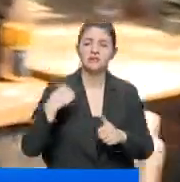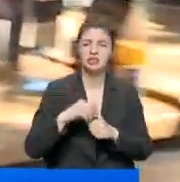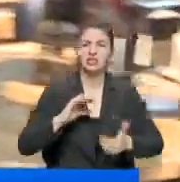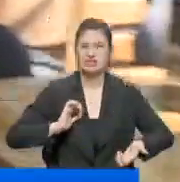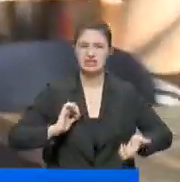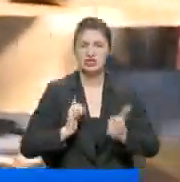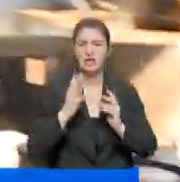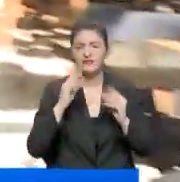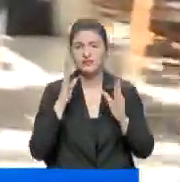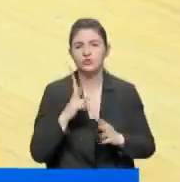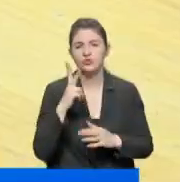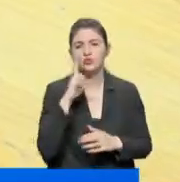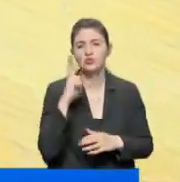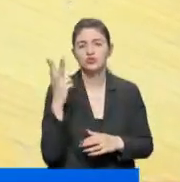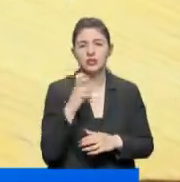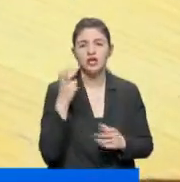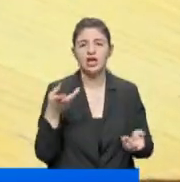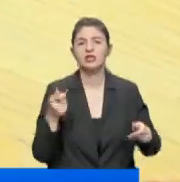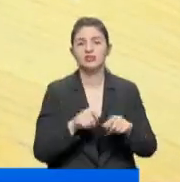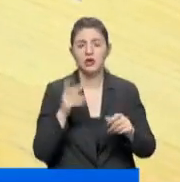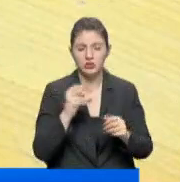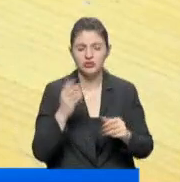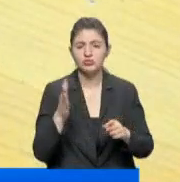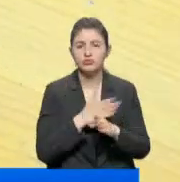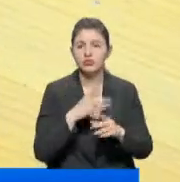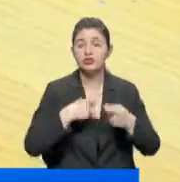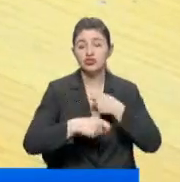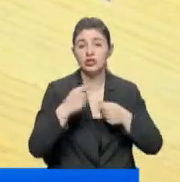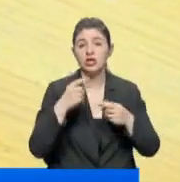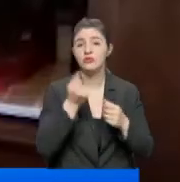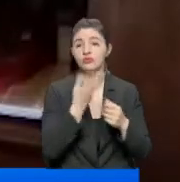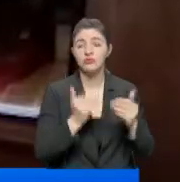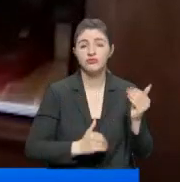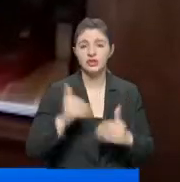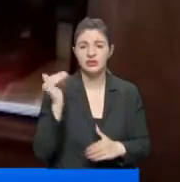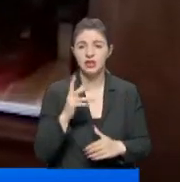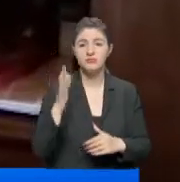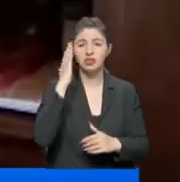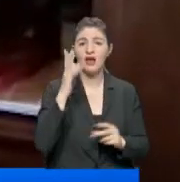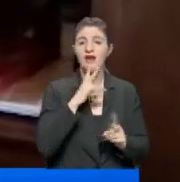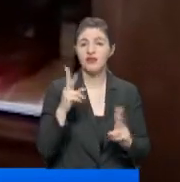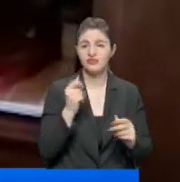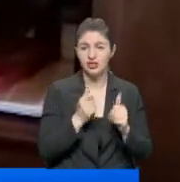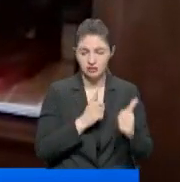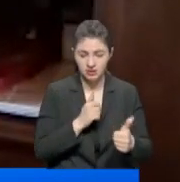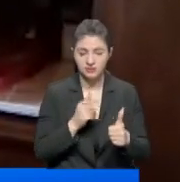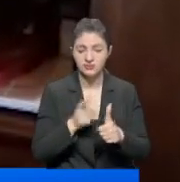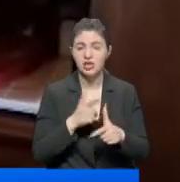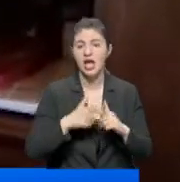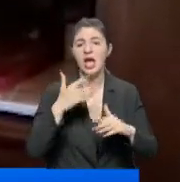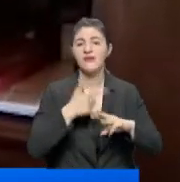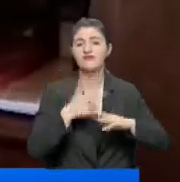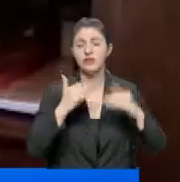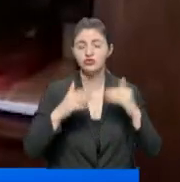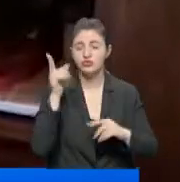girdi. En çok da son 3 ayda kapanan işletme sayısında ciddi artış yaşandı. Başta enerji fiyatları olmak üzere enflasyon kaynaklı